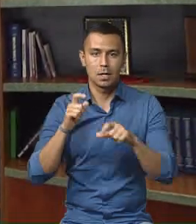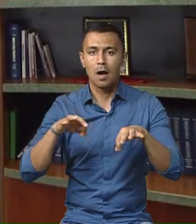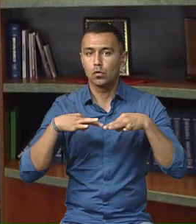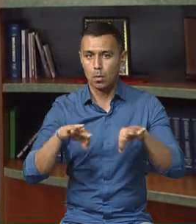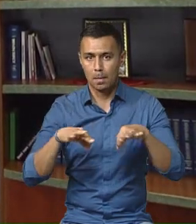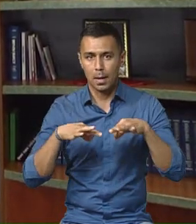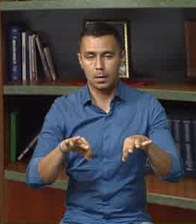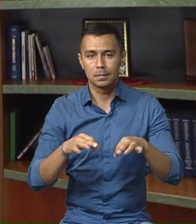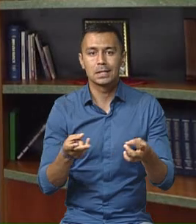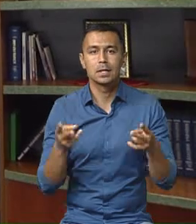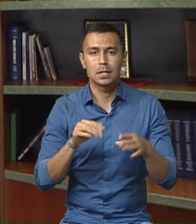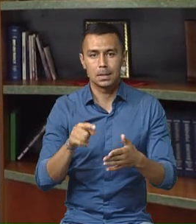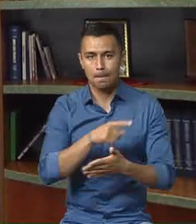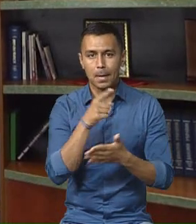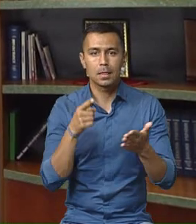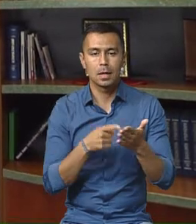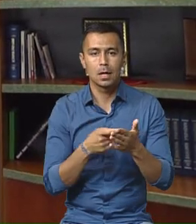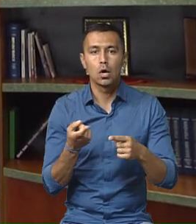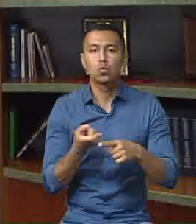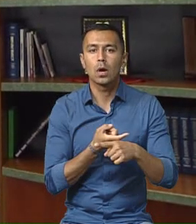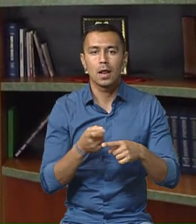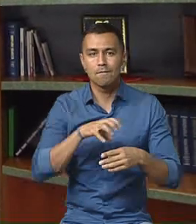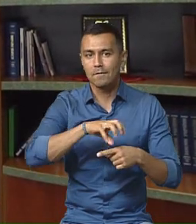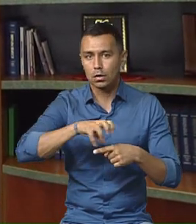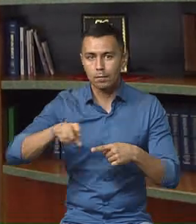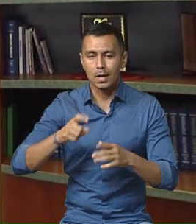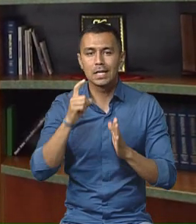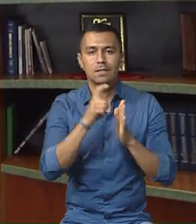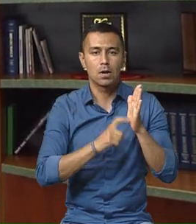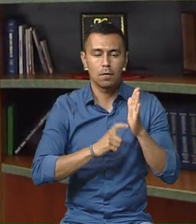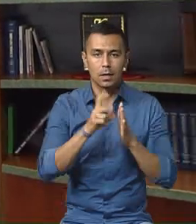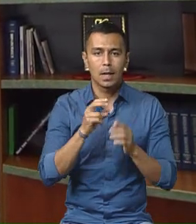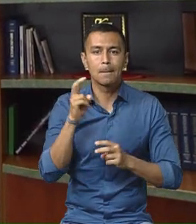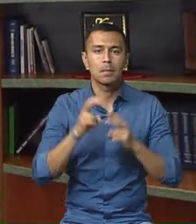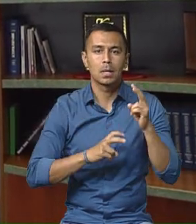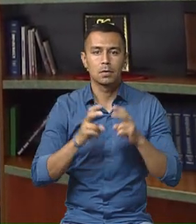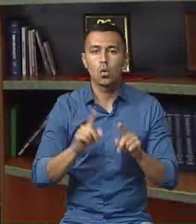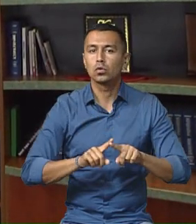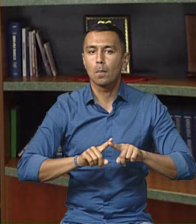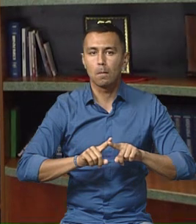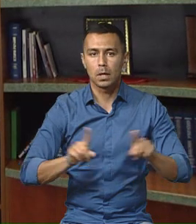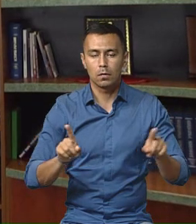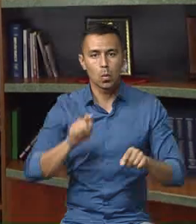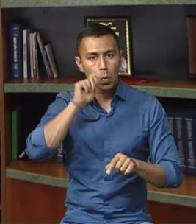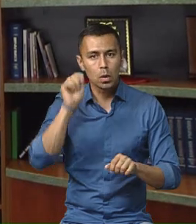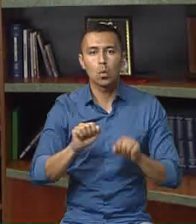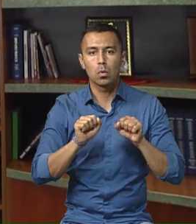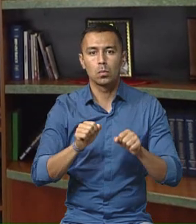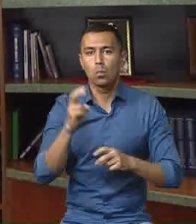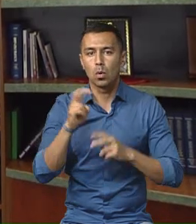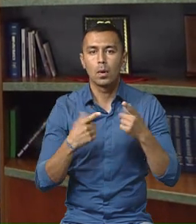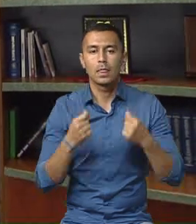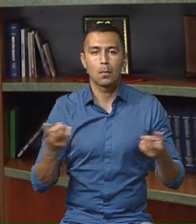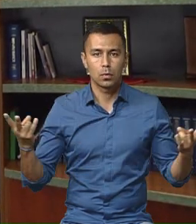працювати. Залишається питання токарів, фрезерувальників, зварювальників на підприємство, особливо «Укроборонпрому», де